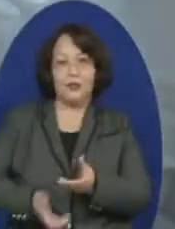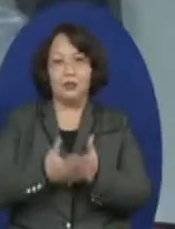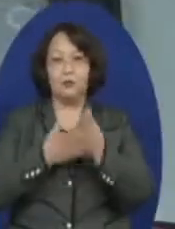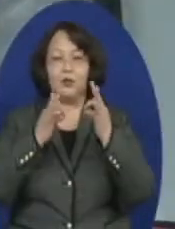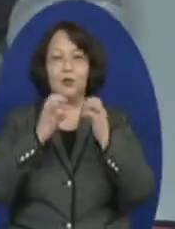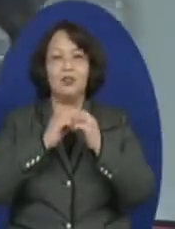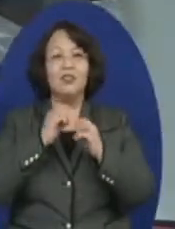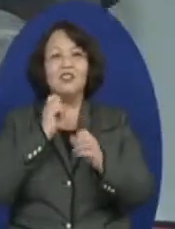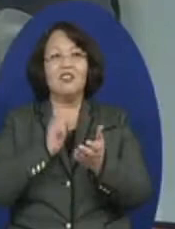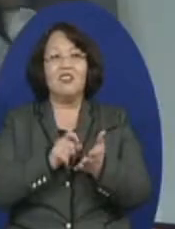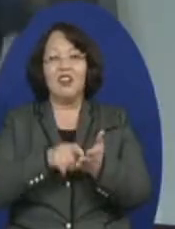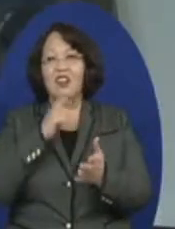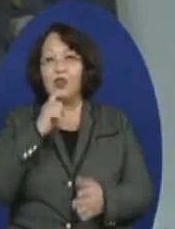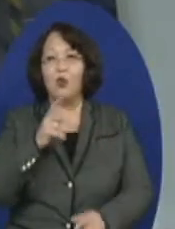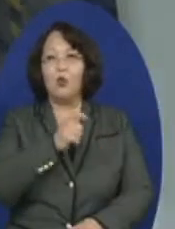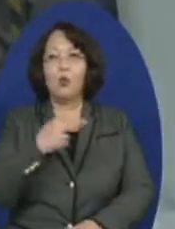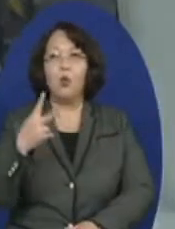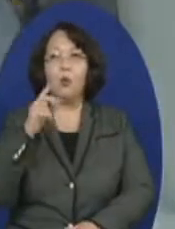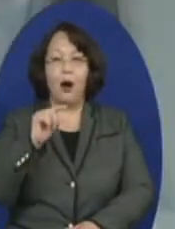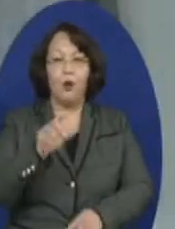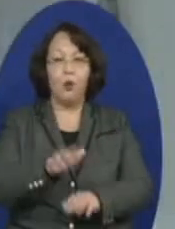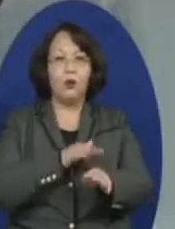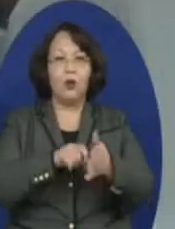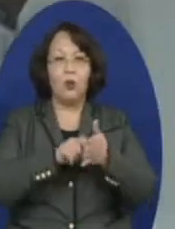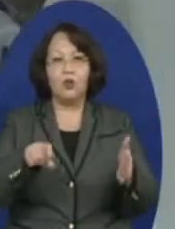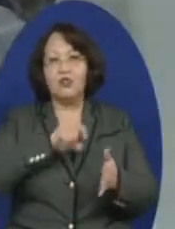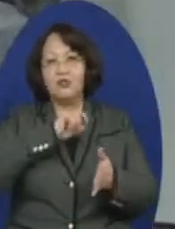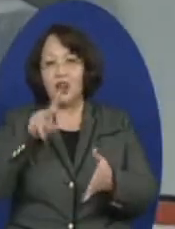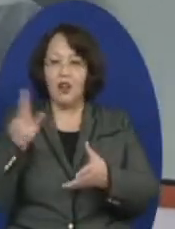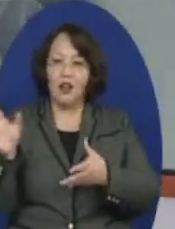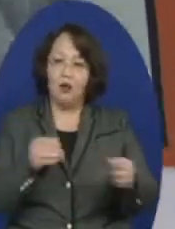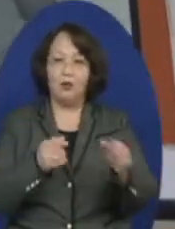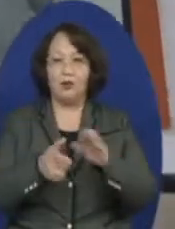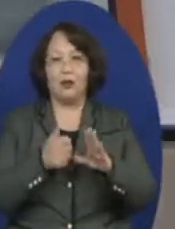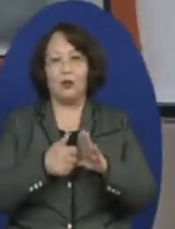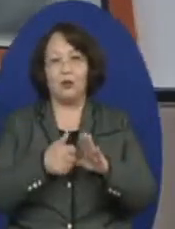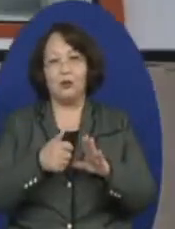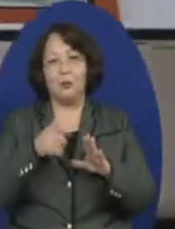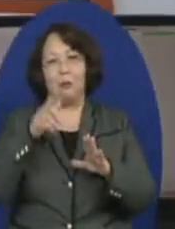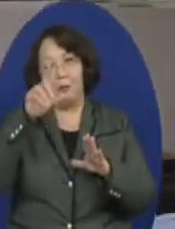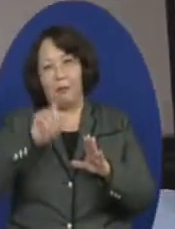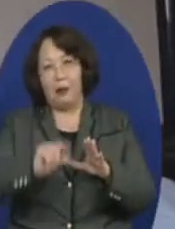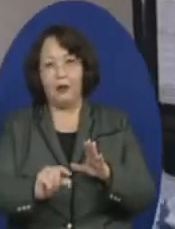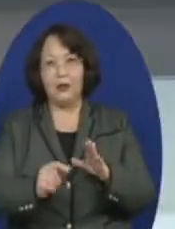байгааг онцоллоо. Үүнд баг хүүтэй урт хугацааны зээл болон татврын дэмжлэгийг нэрлэж байсан юм.